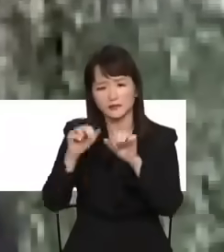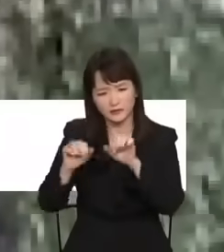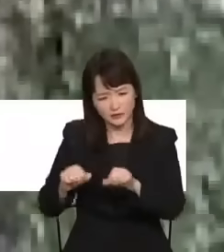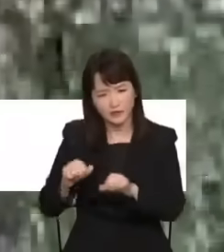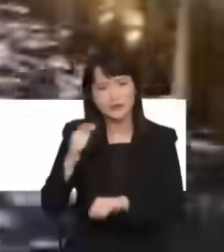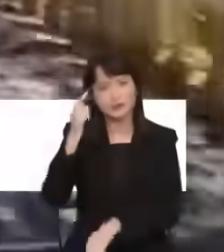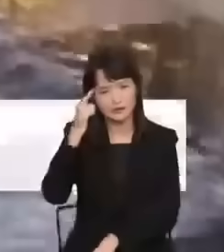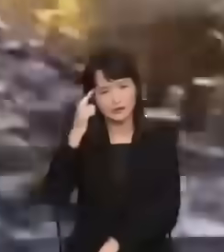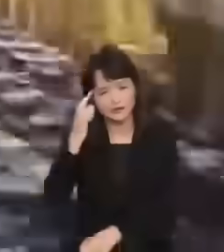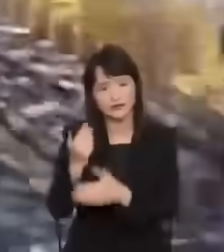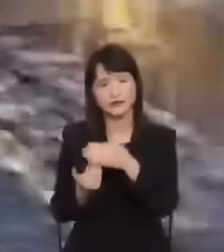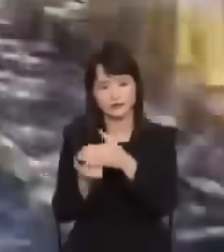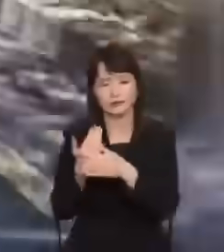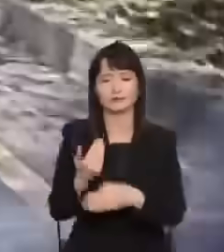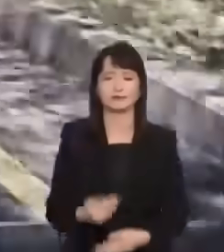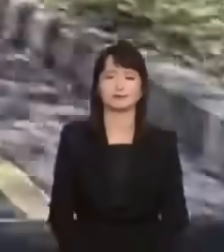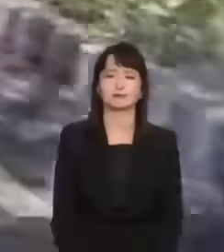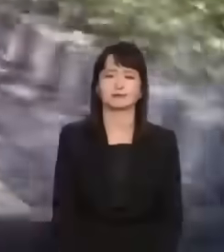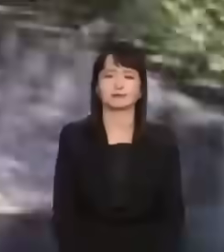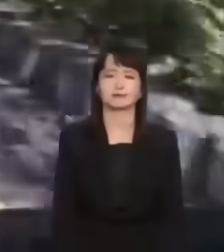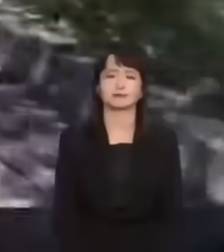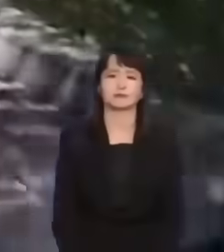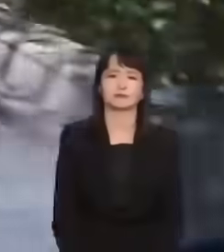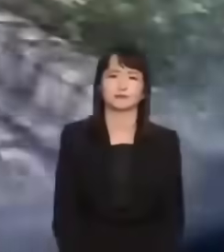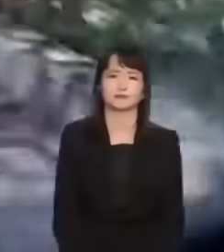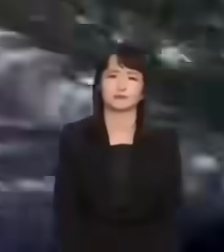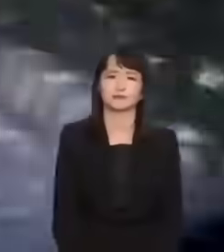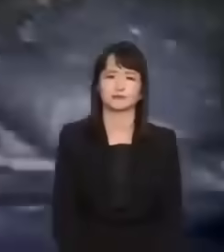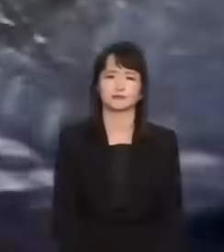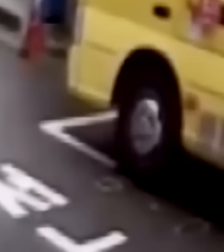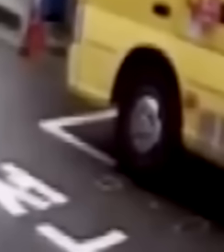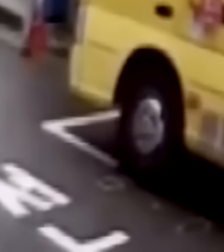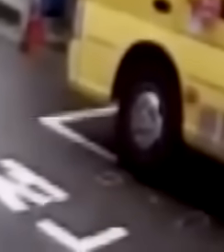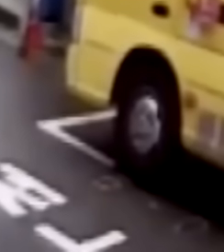이번에 들더라고요. JTBC 정영재입니다.